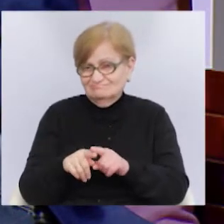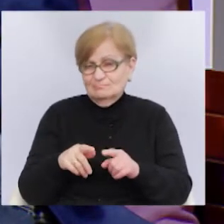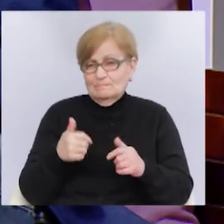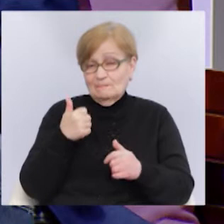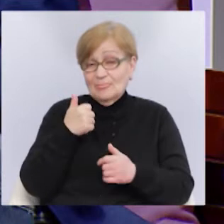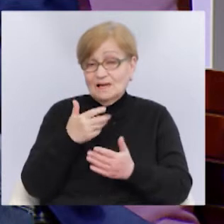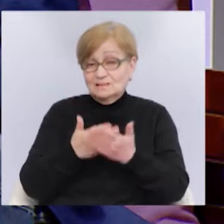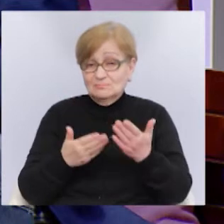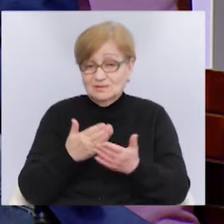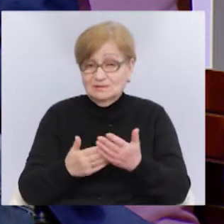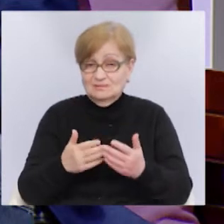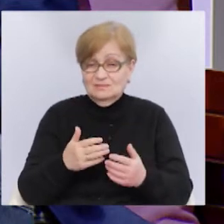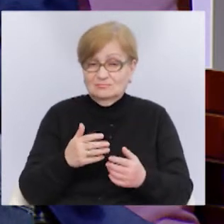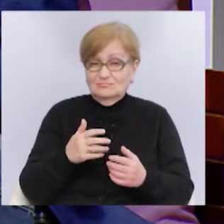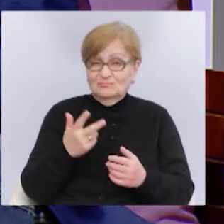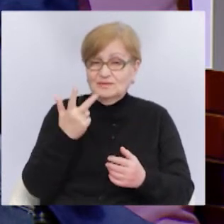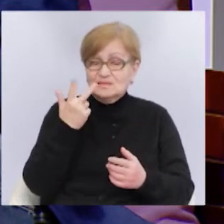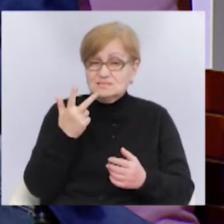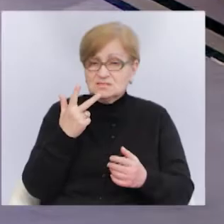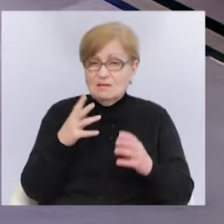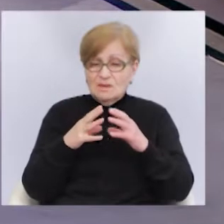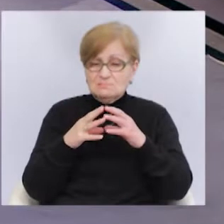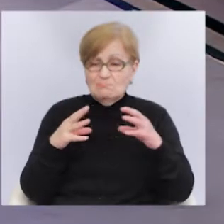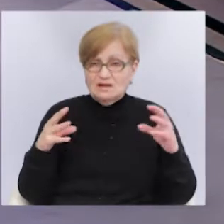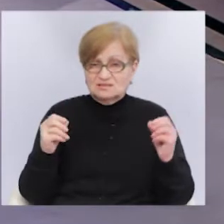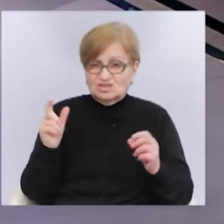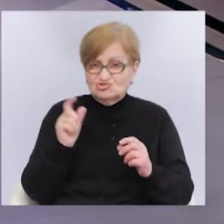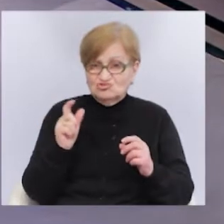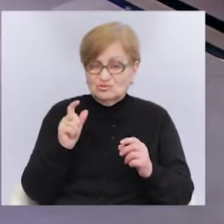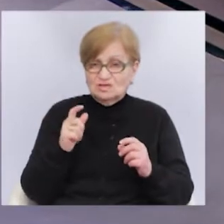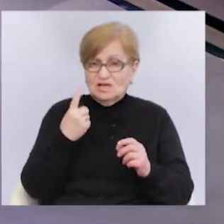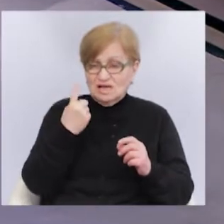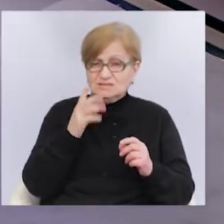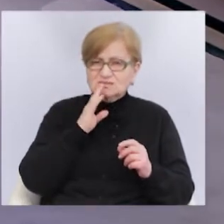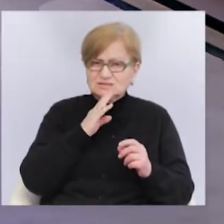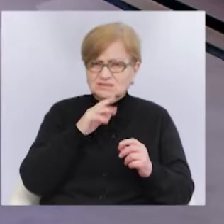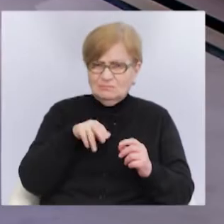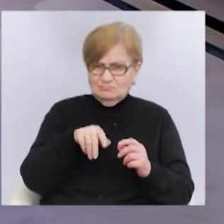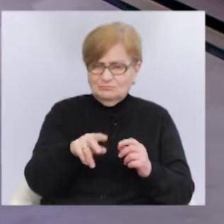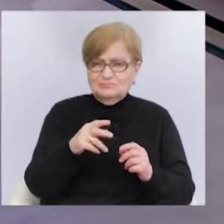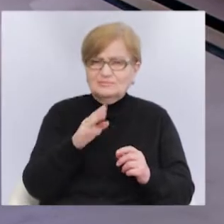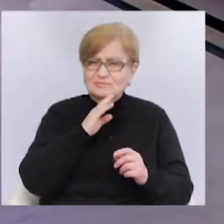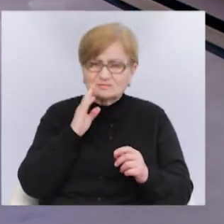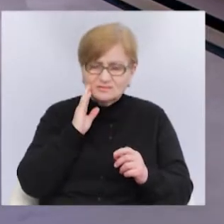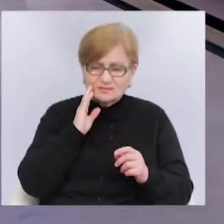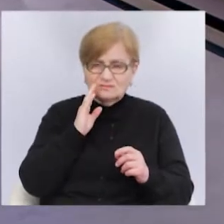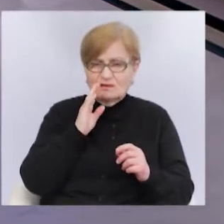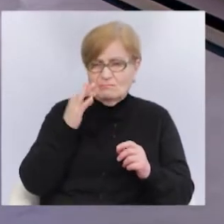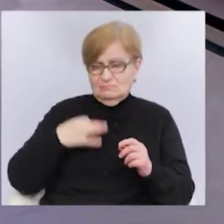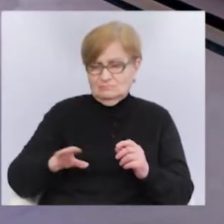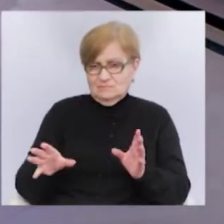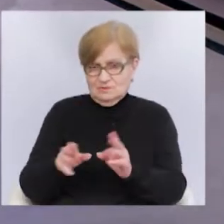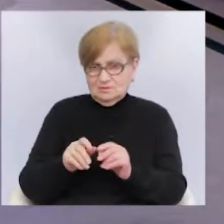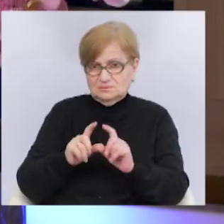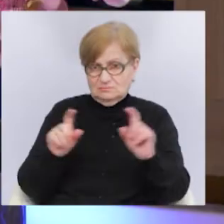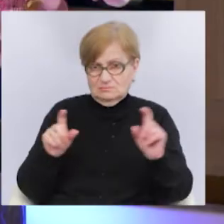კარგი მაგალითია სამი ბადრიჯნის მაგალითი, ქვია. სუპერმარკეტში შედის დედა და პატარა ბავშვი, სკოლამდელი ასაკის ბავშვი